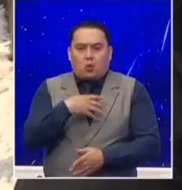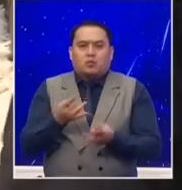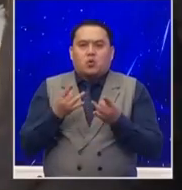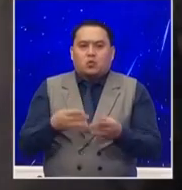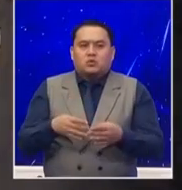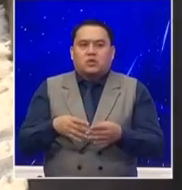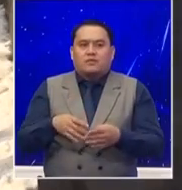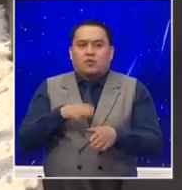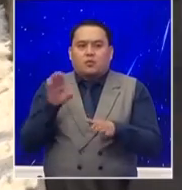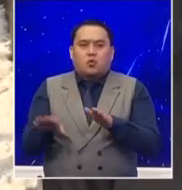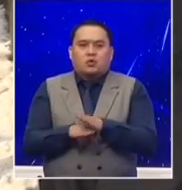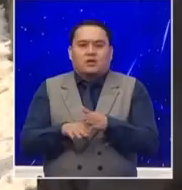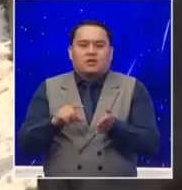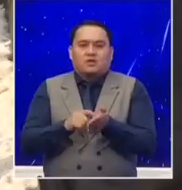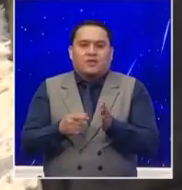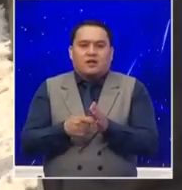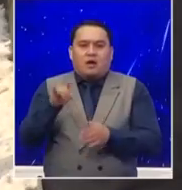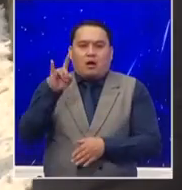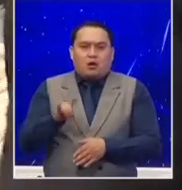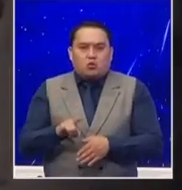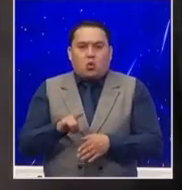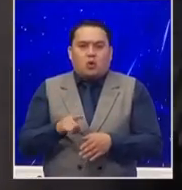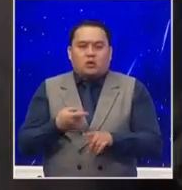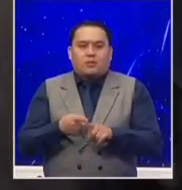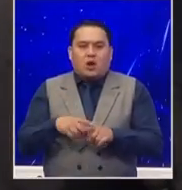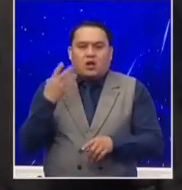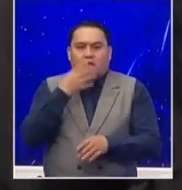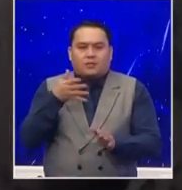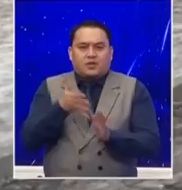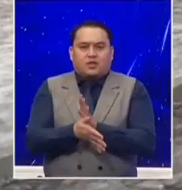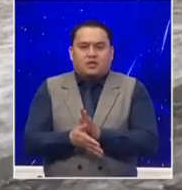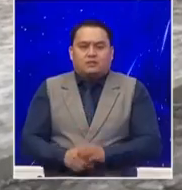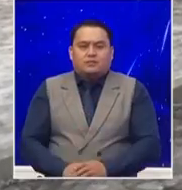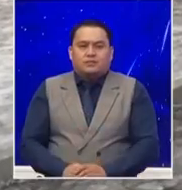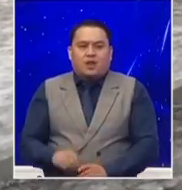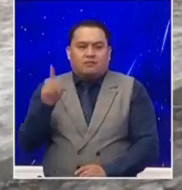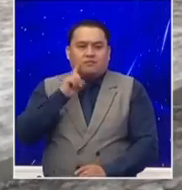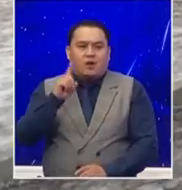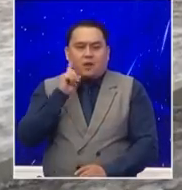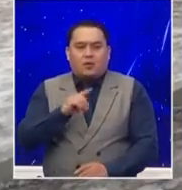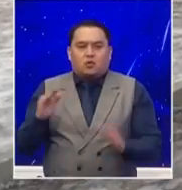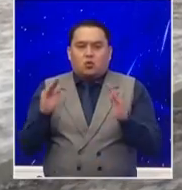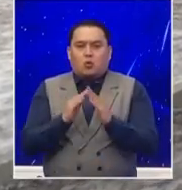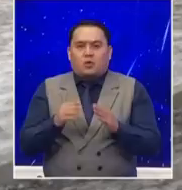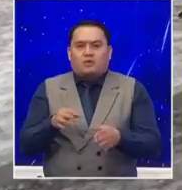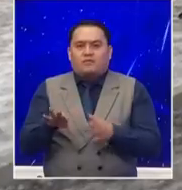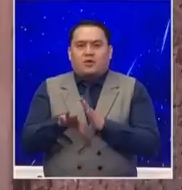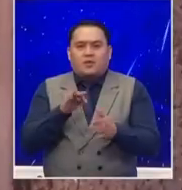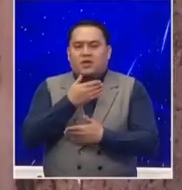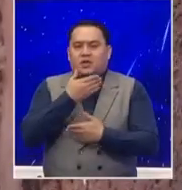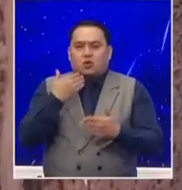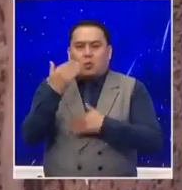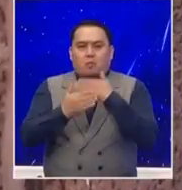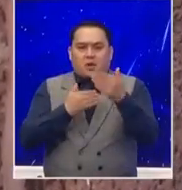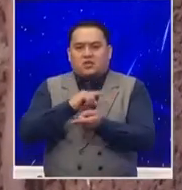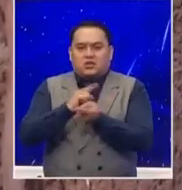Элементарно закрывать подъездную дверь и окно на площадке. Из-за этого идет теплопотеря. Пока у жильцов дома не остается выбора, однако в